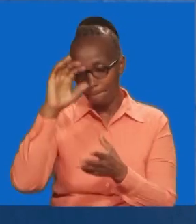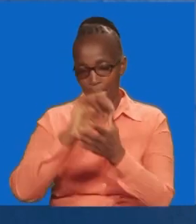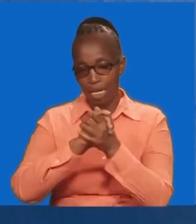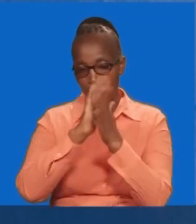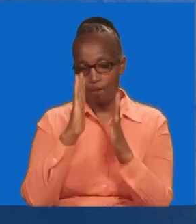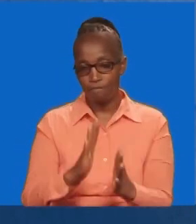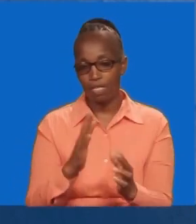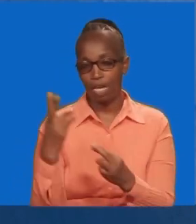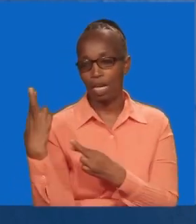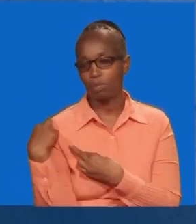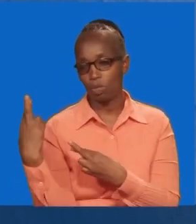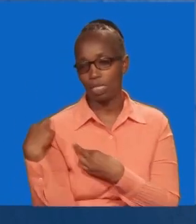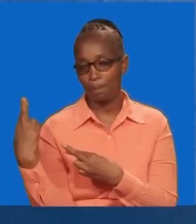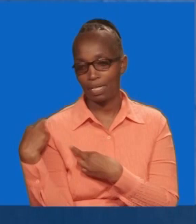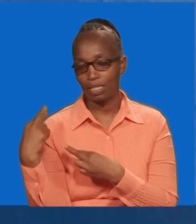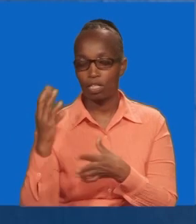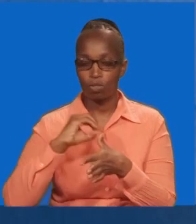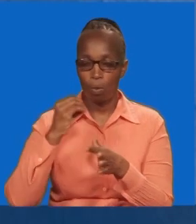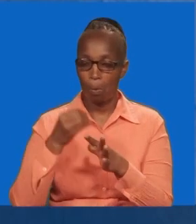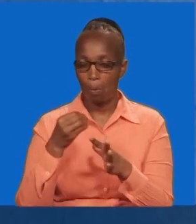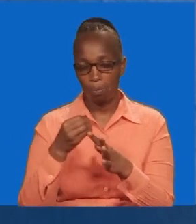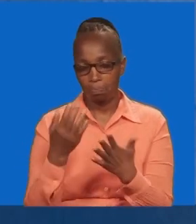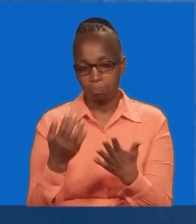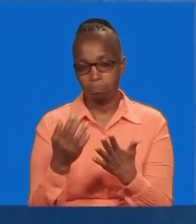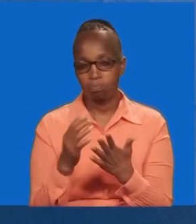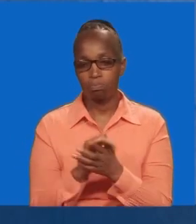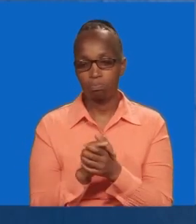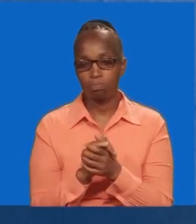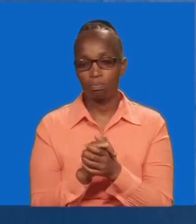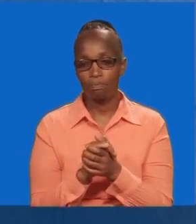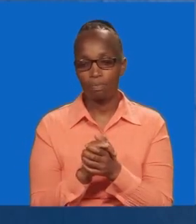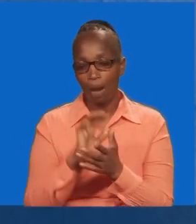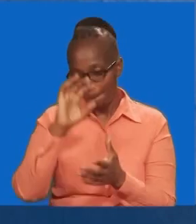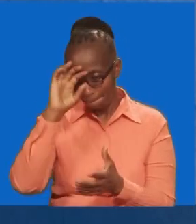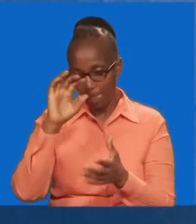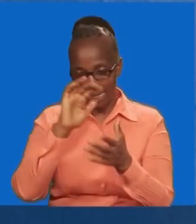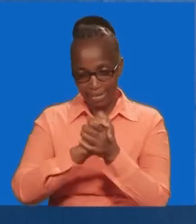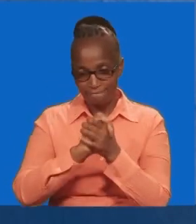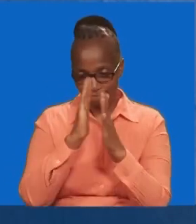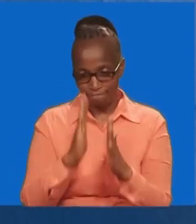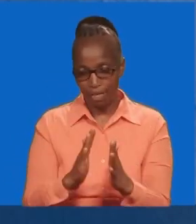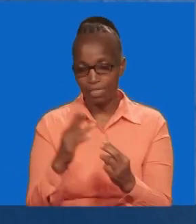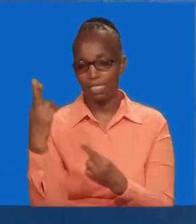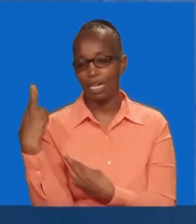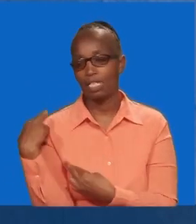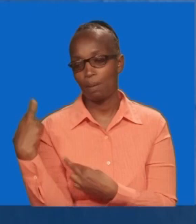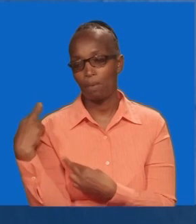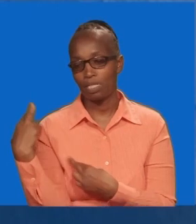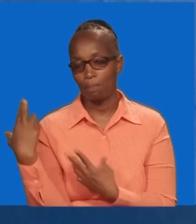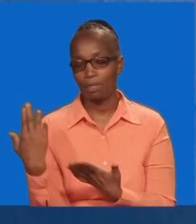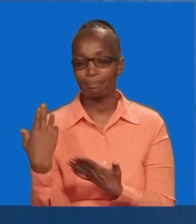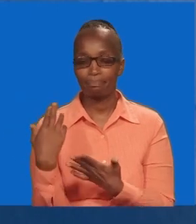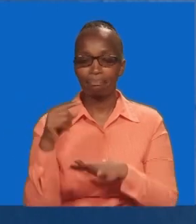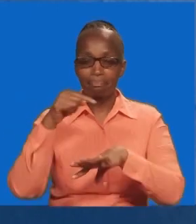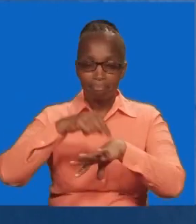believers responsibilities ama majukumu ya Mkristo. Majukumu ya muumini. Mimi